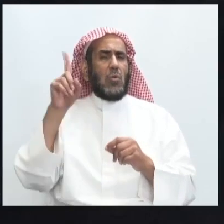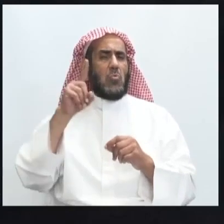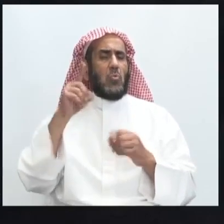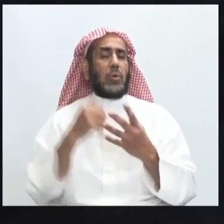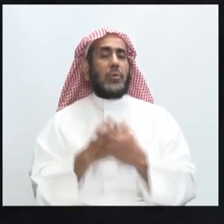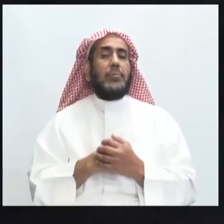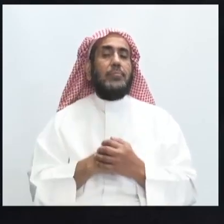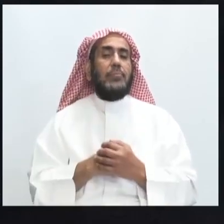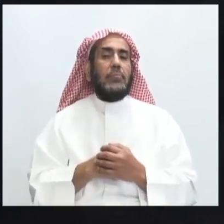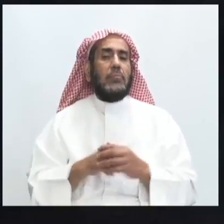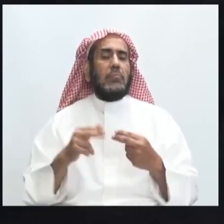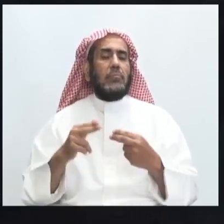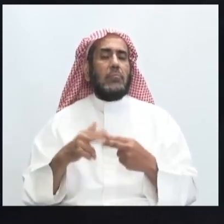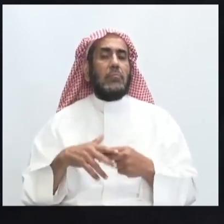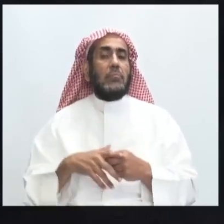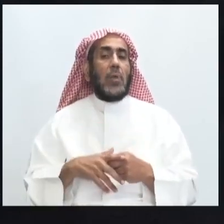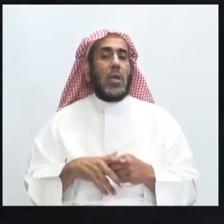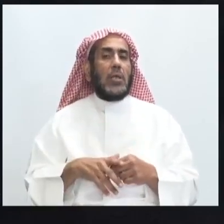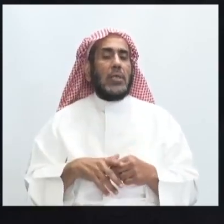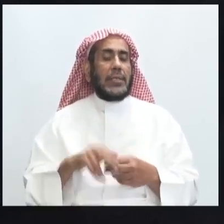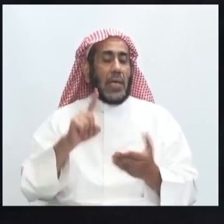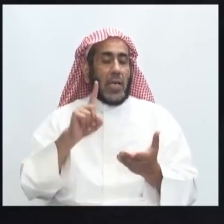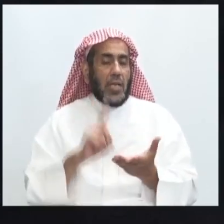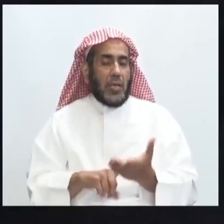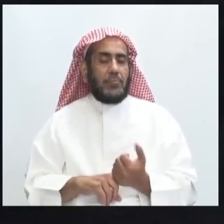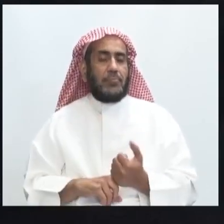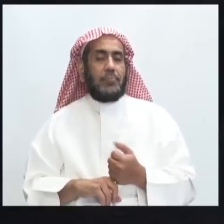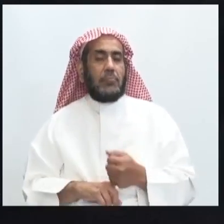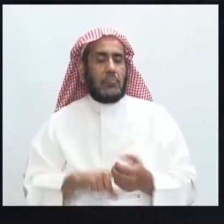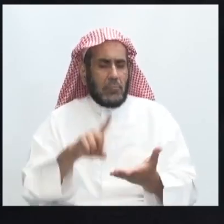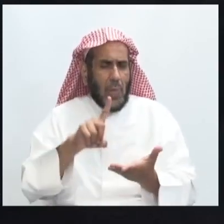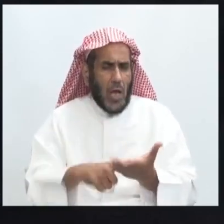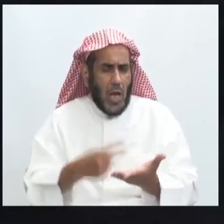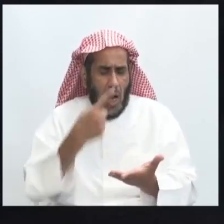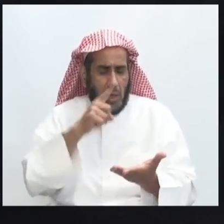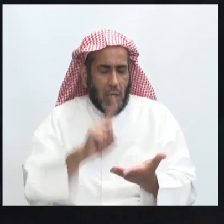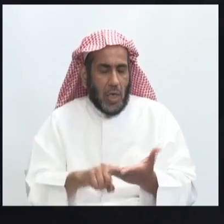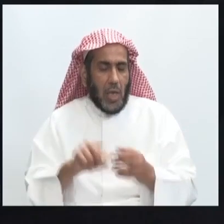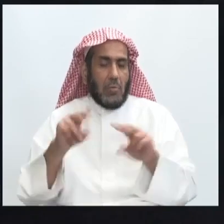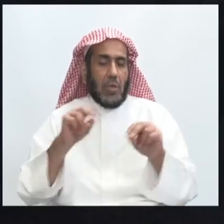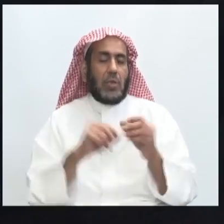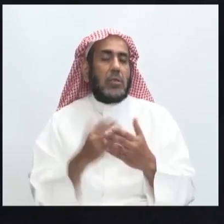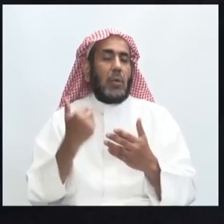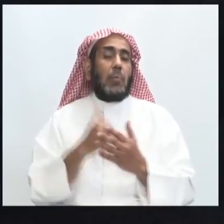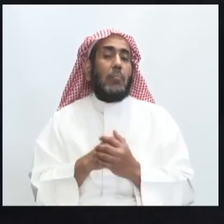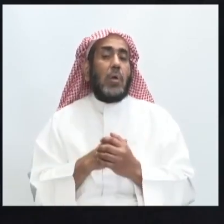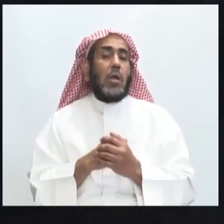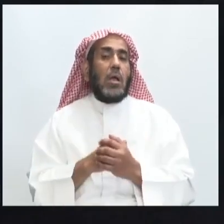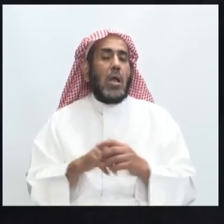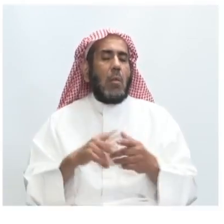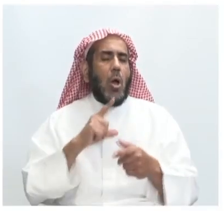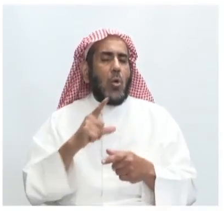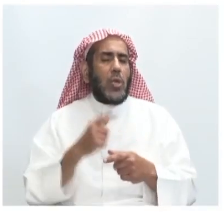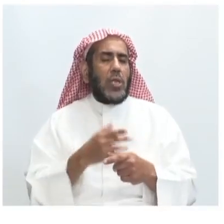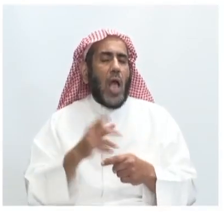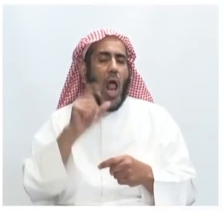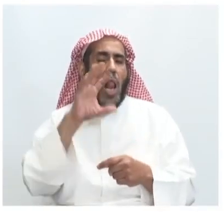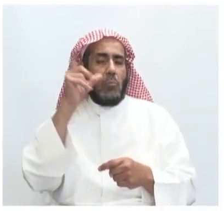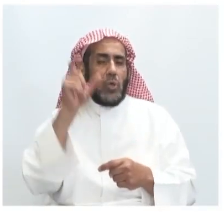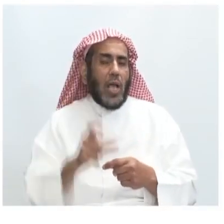ذلك التقرير وايضا هذا يقر وكما ايضا اخذنا مثالا سابقا وهنا ذلك حين يريد المتكلم